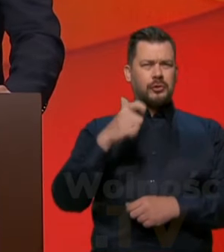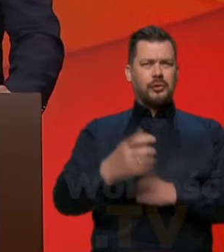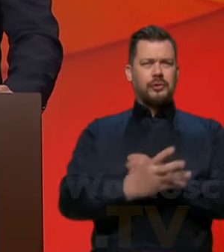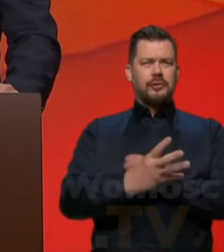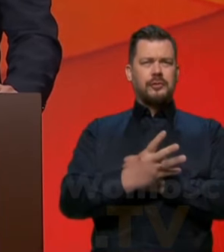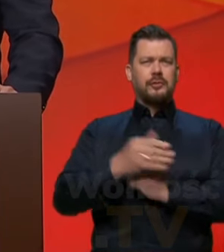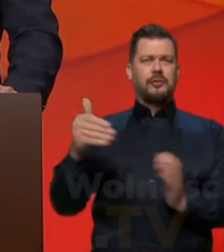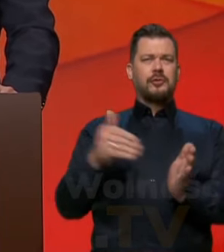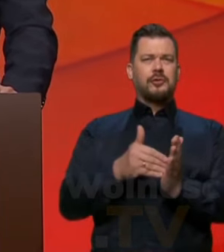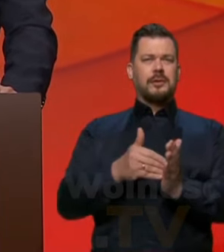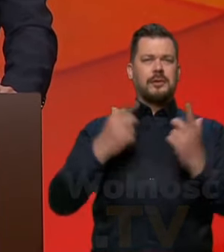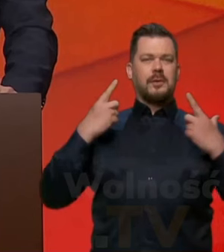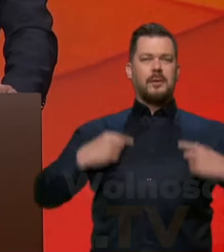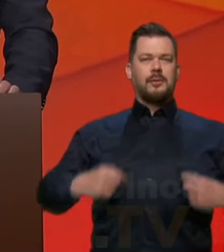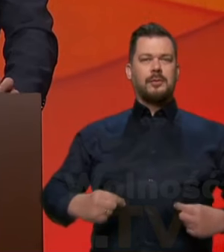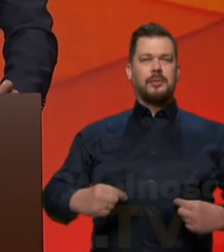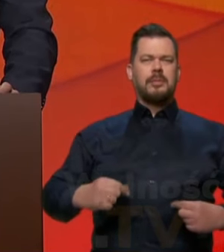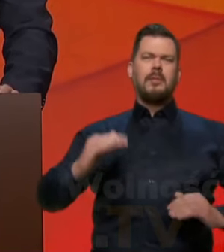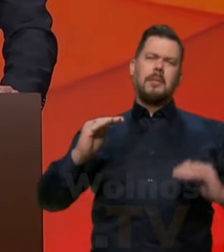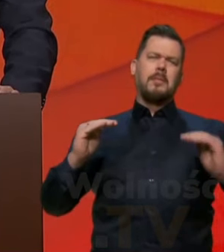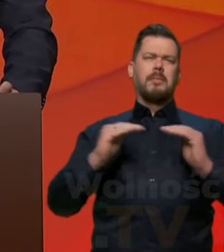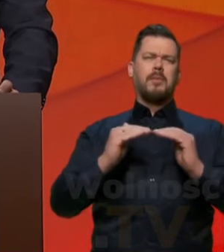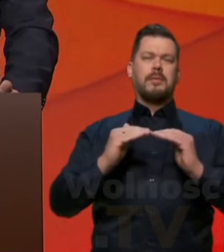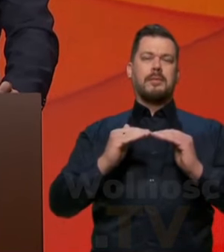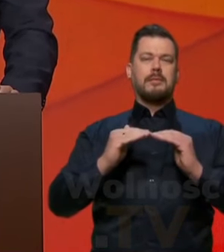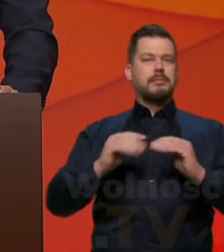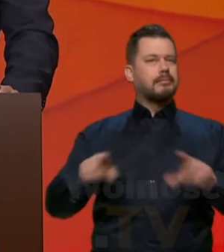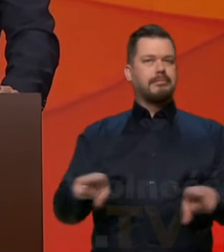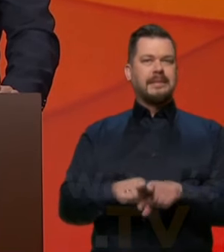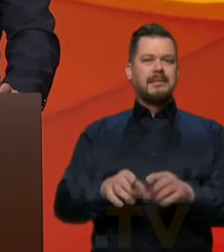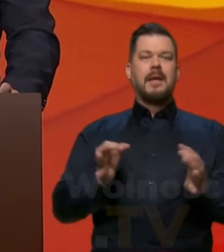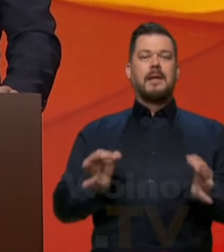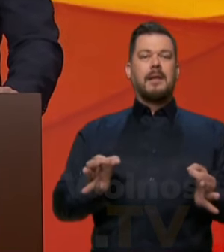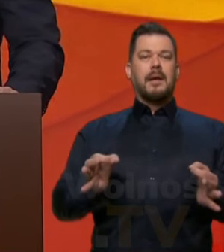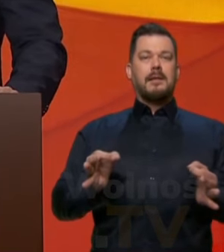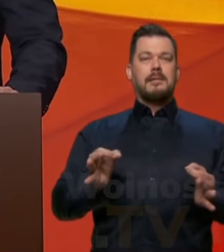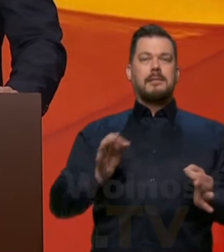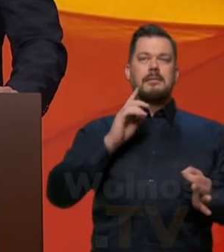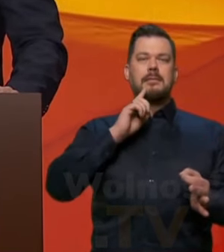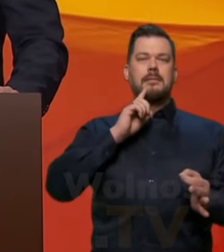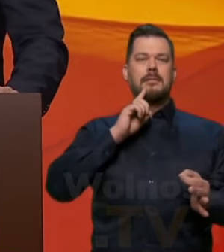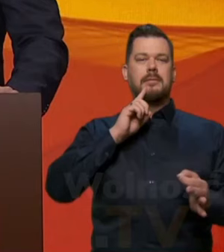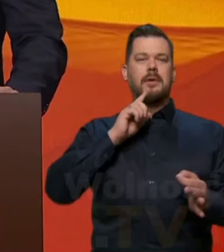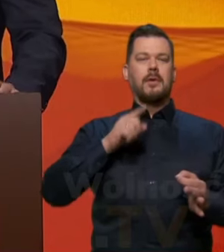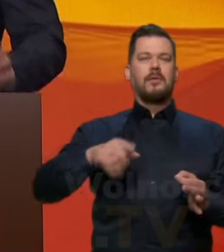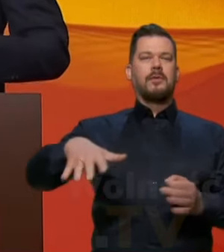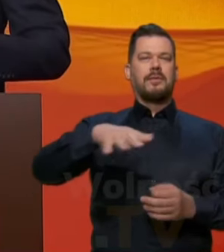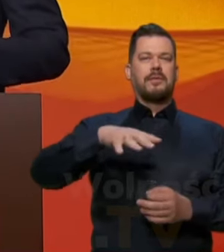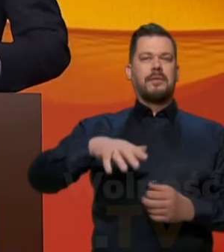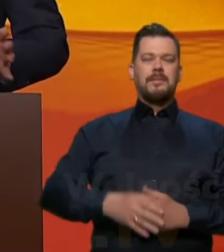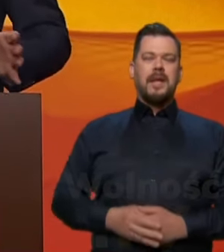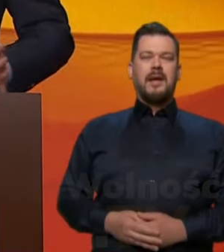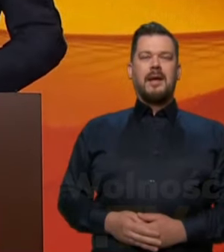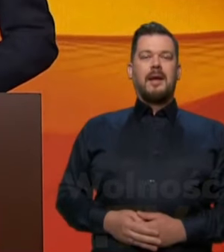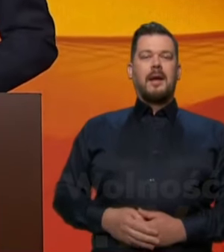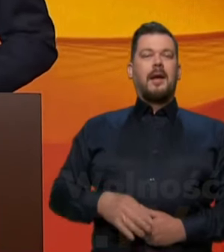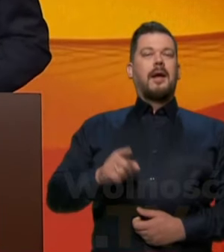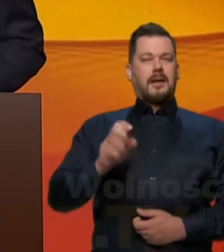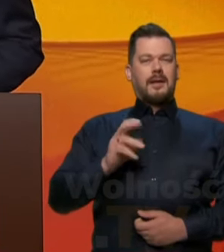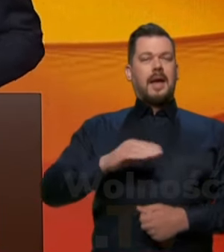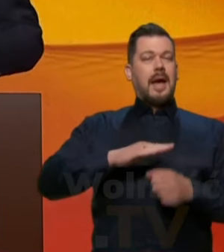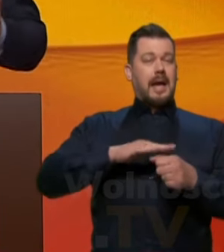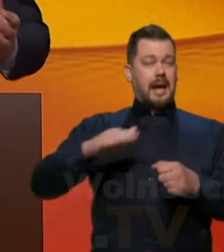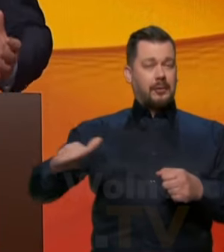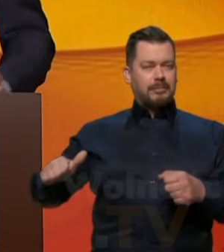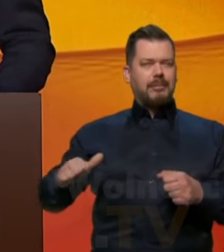190 tysięcy kandydatów. To dla porównania tyle, ile teraz ma Radom, tylu ma mieszkańców. To prawda, ale my dzisiaj nie o Radomiu,